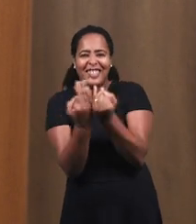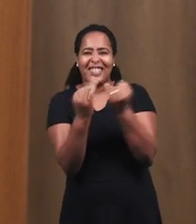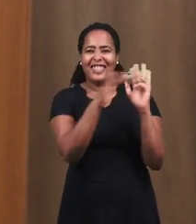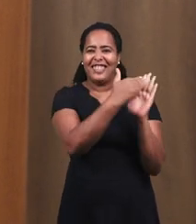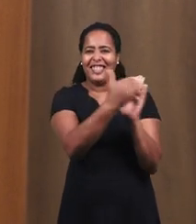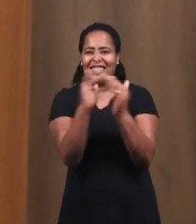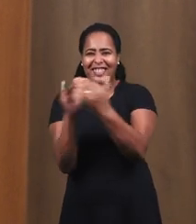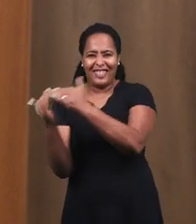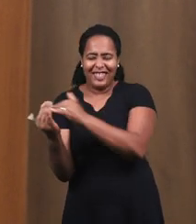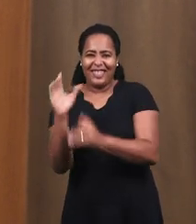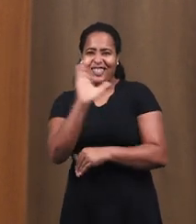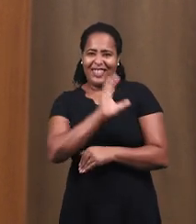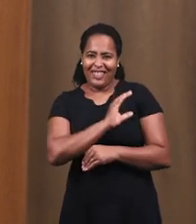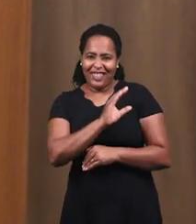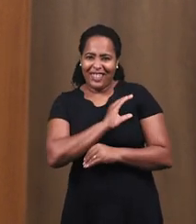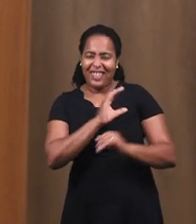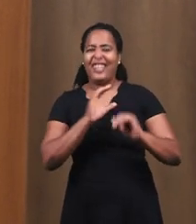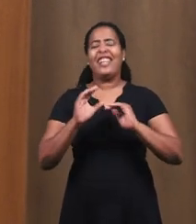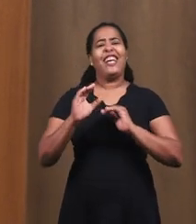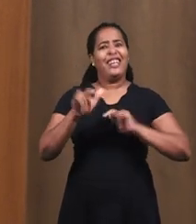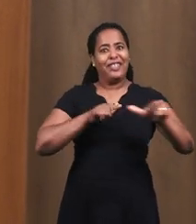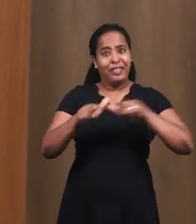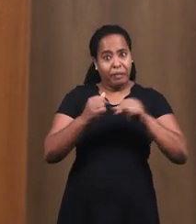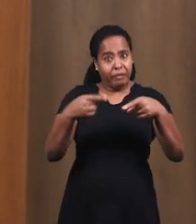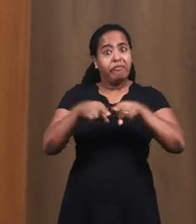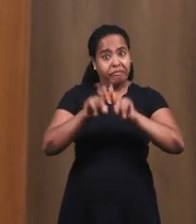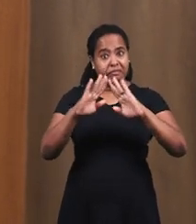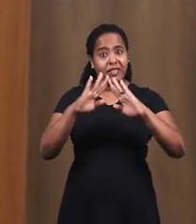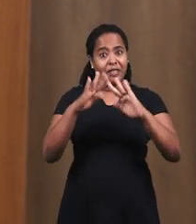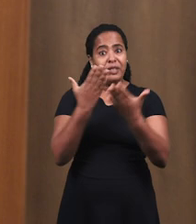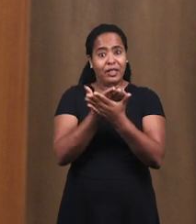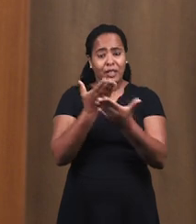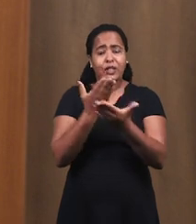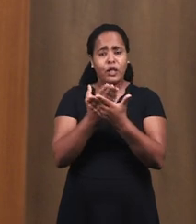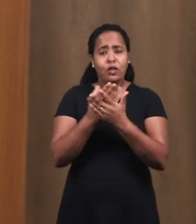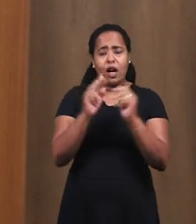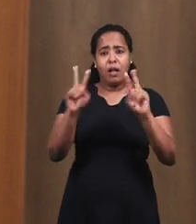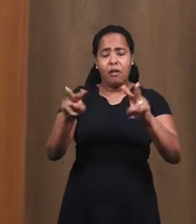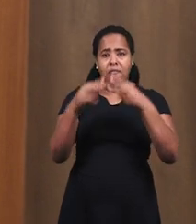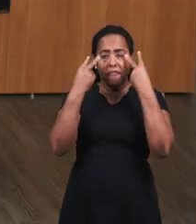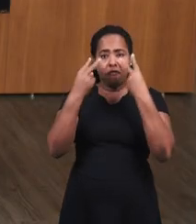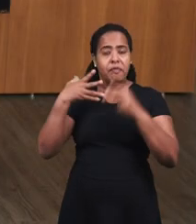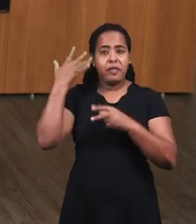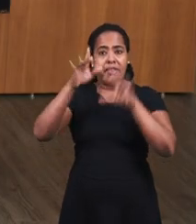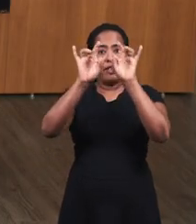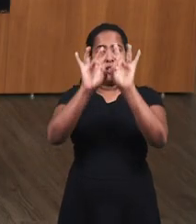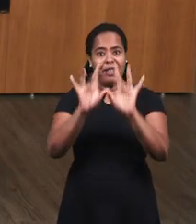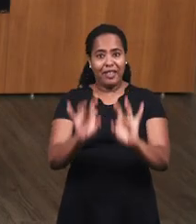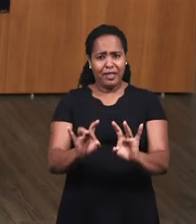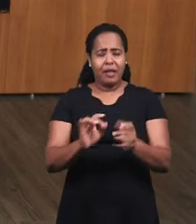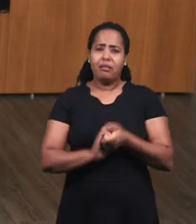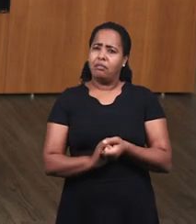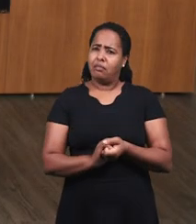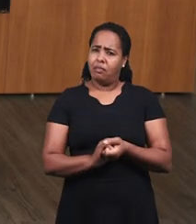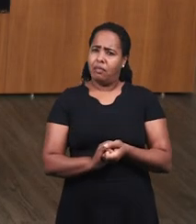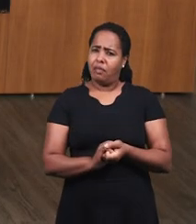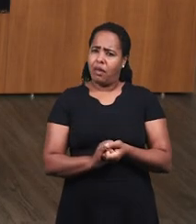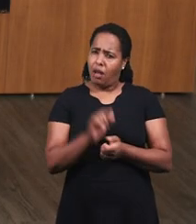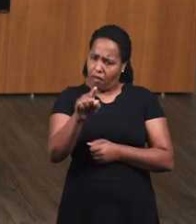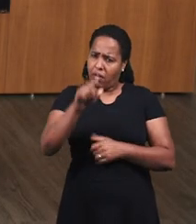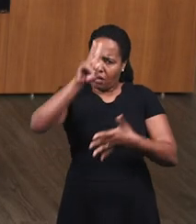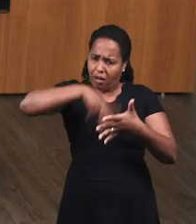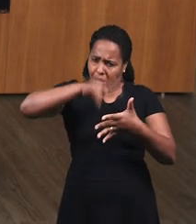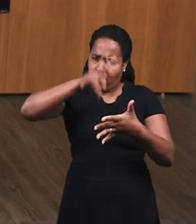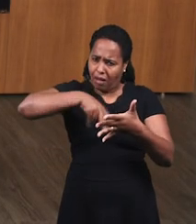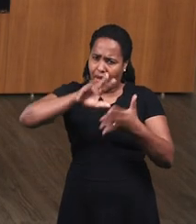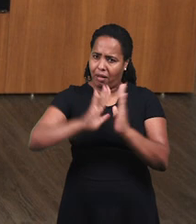famille, des voisins, des collègues de travail ou d'école, afin que tous puissent entendre un message spécial. Vous avez déjà